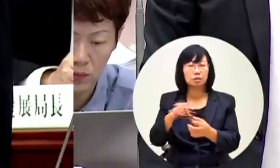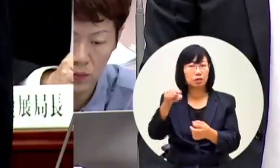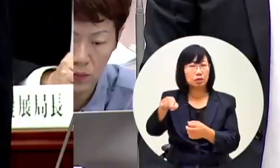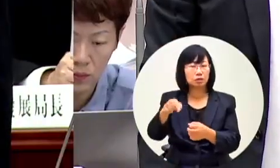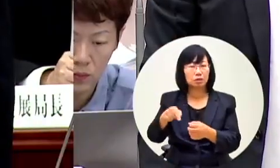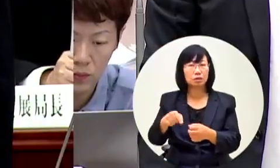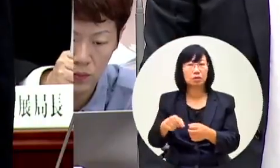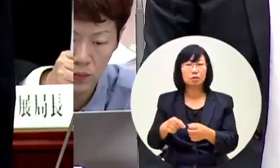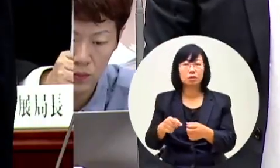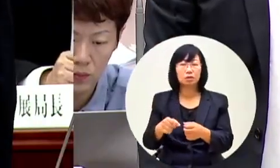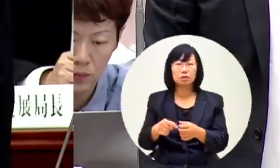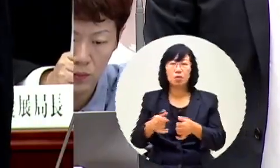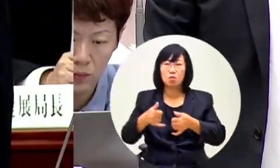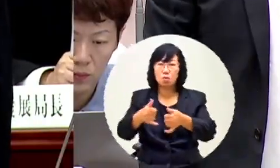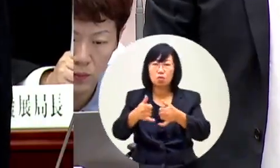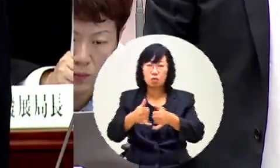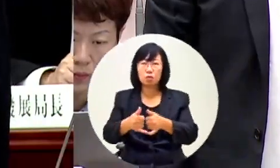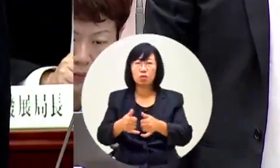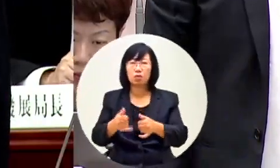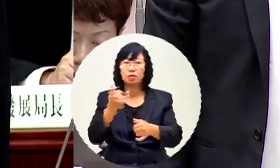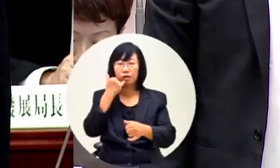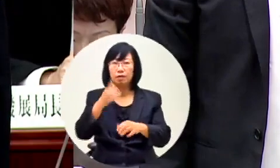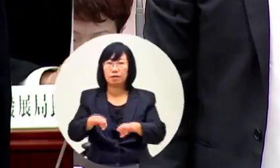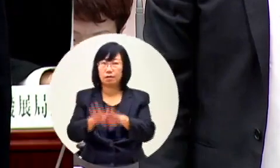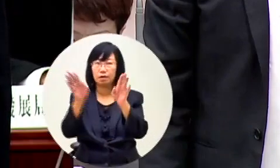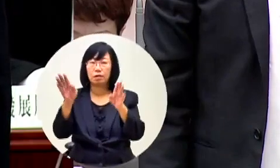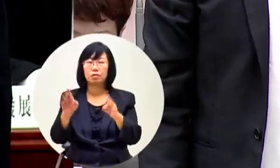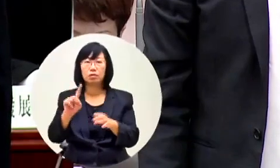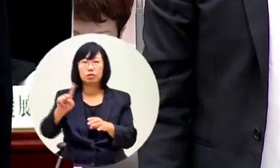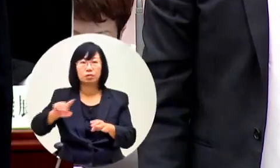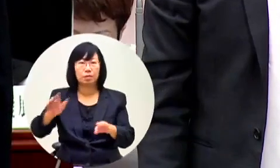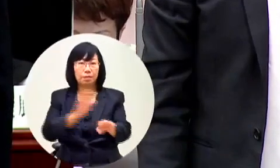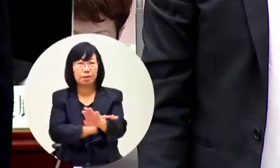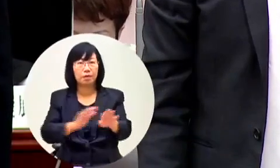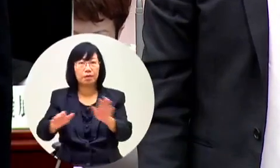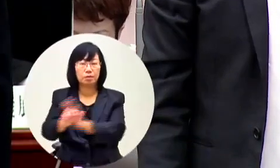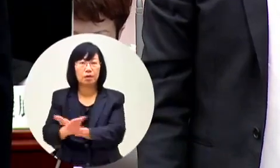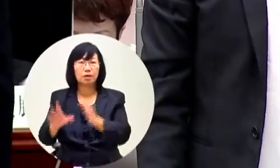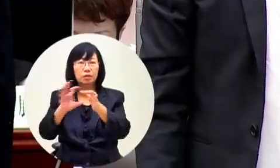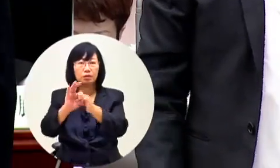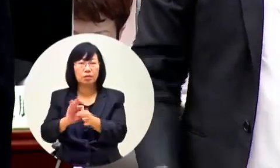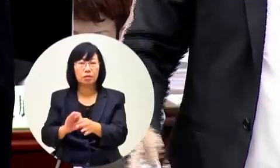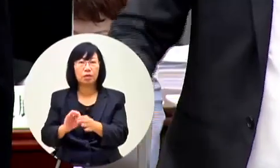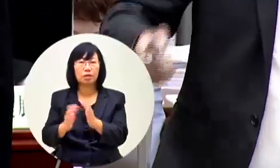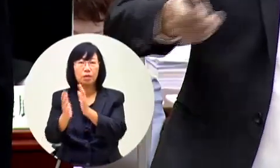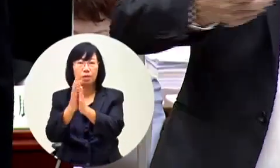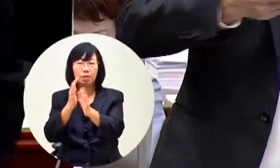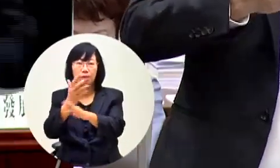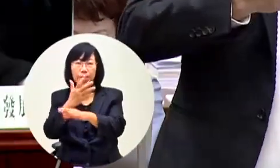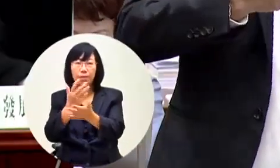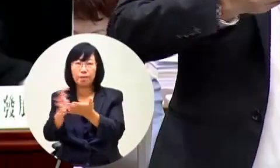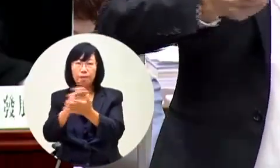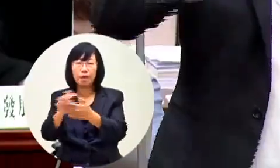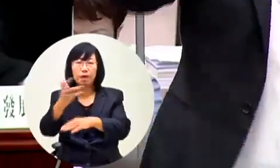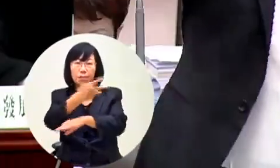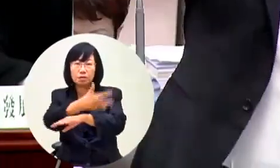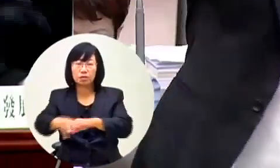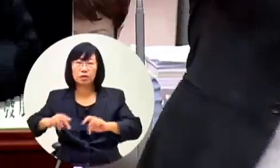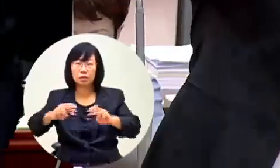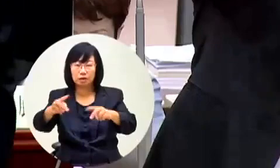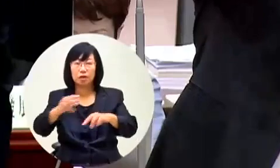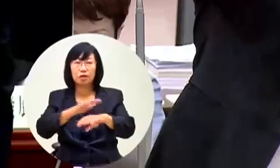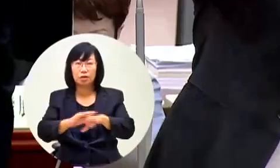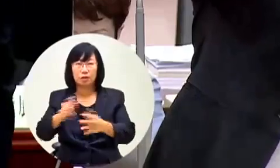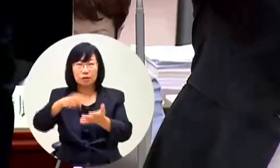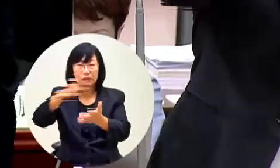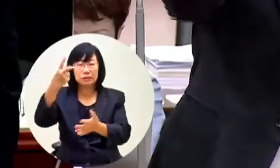候我讲得很清楚，因为我们要做旁边所有的排水改善，所以做完了以后会一次铺再